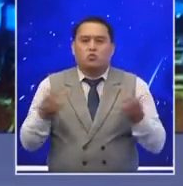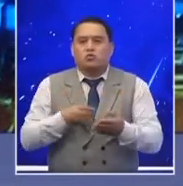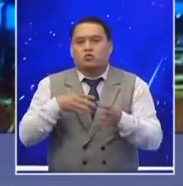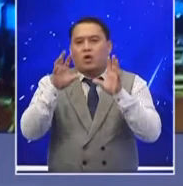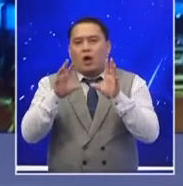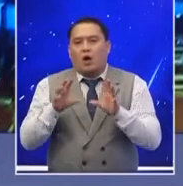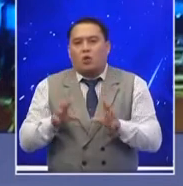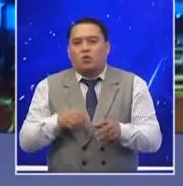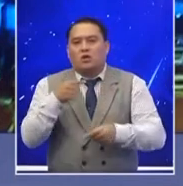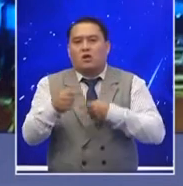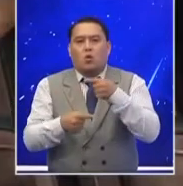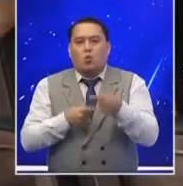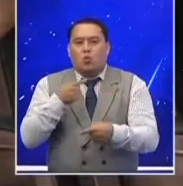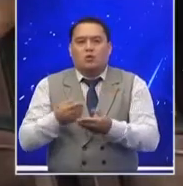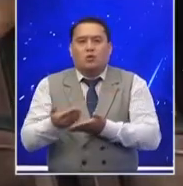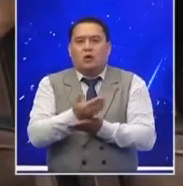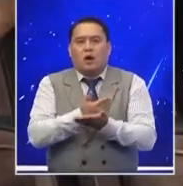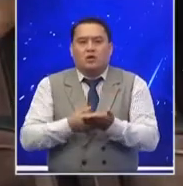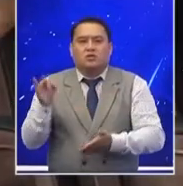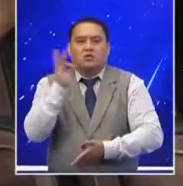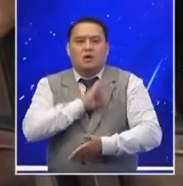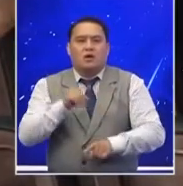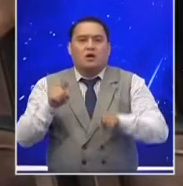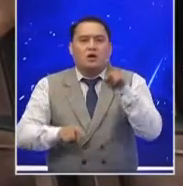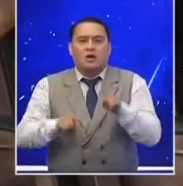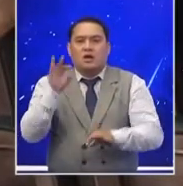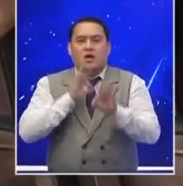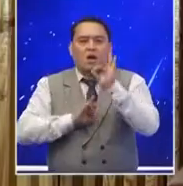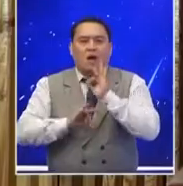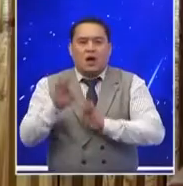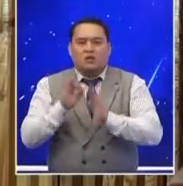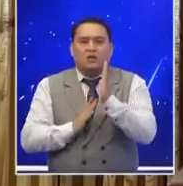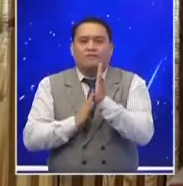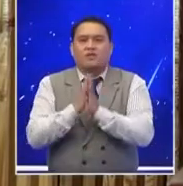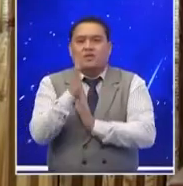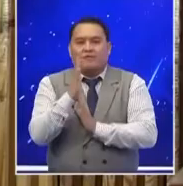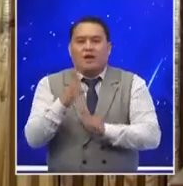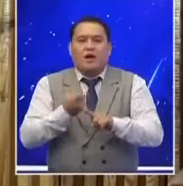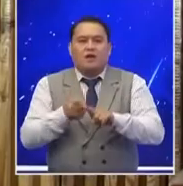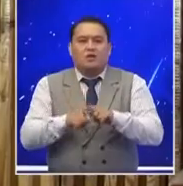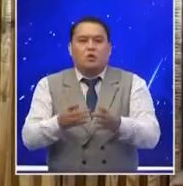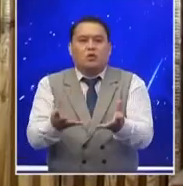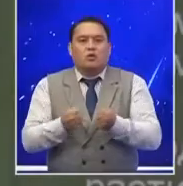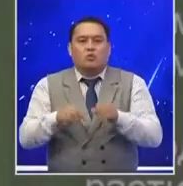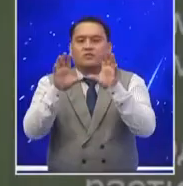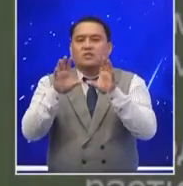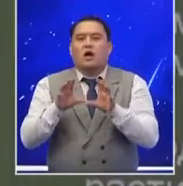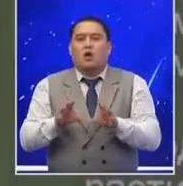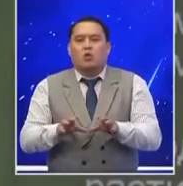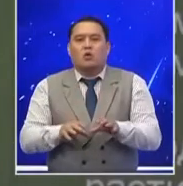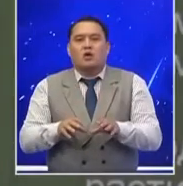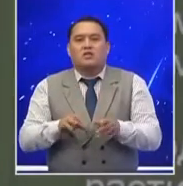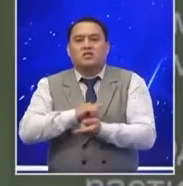закон, который регулировал бы сбор, хранение и использование редких и лекарственных дикорастущих трав. Принятие подобного законопроекта